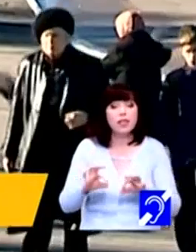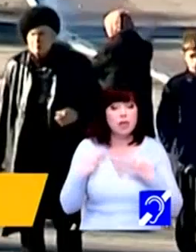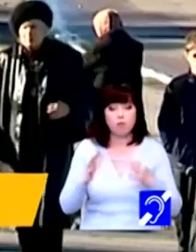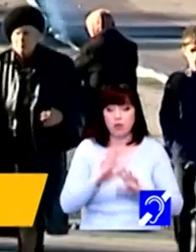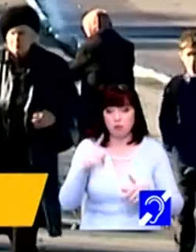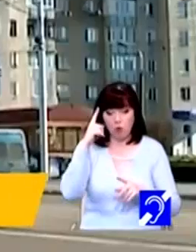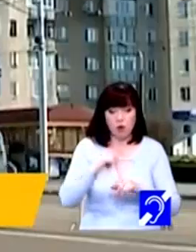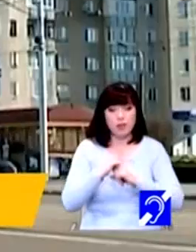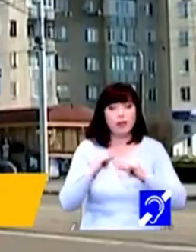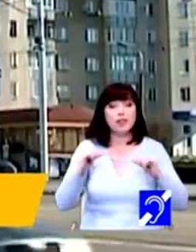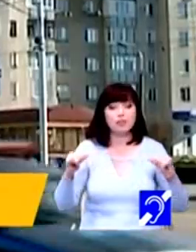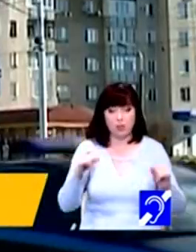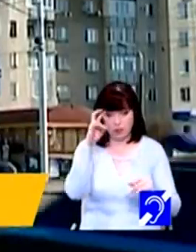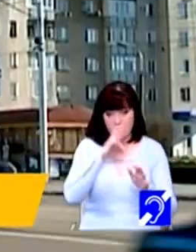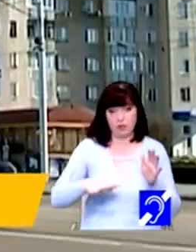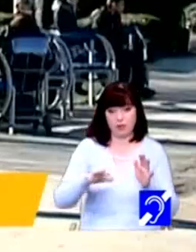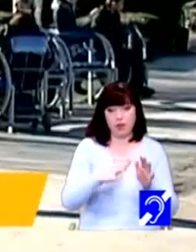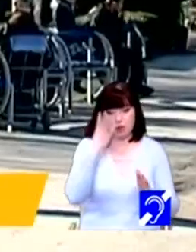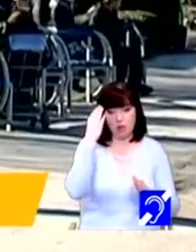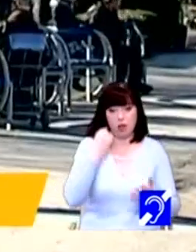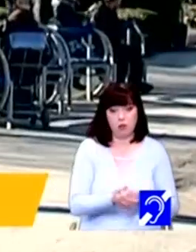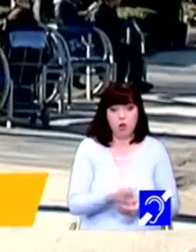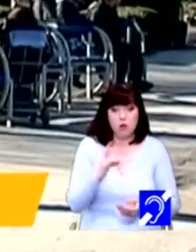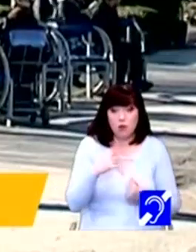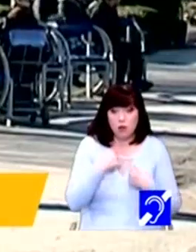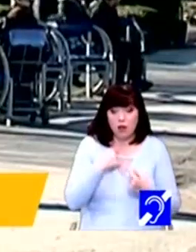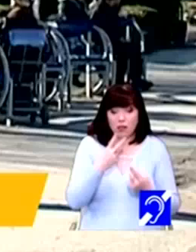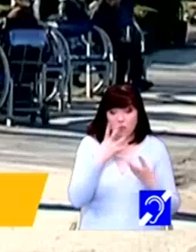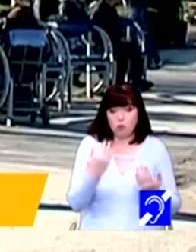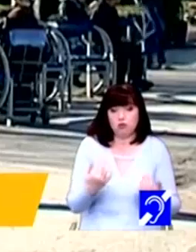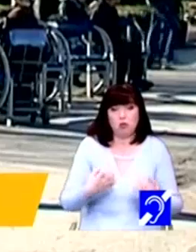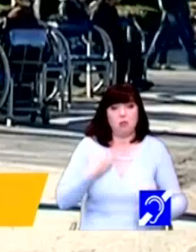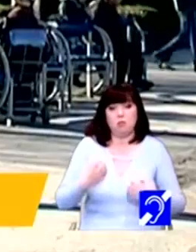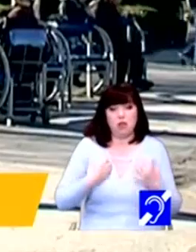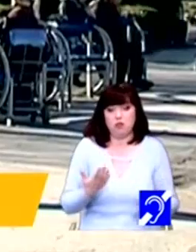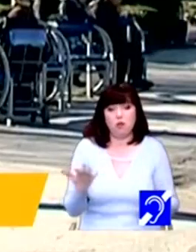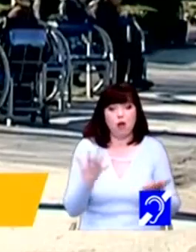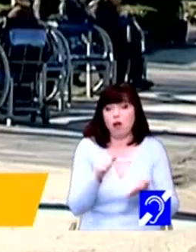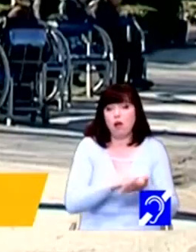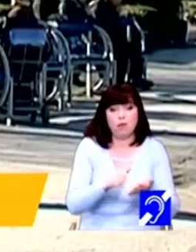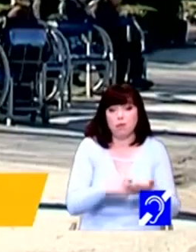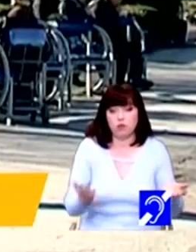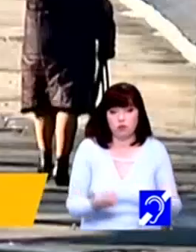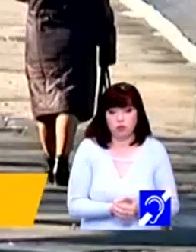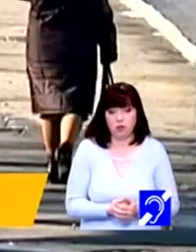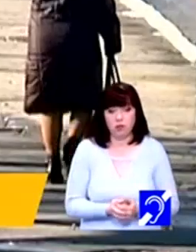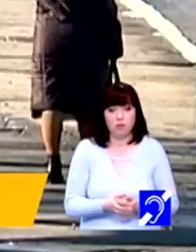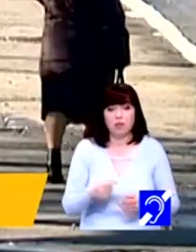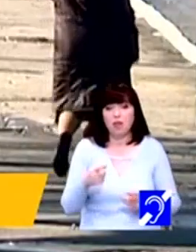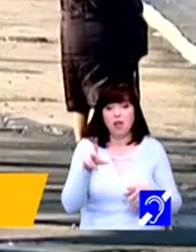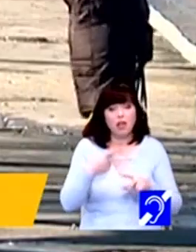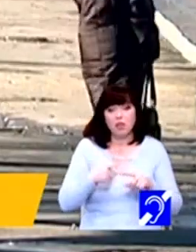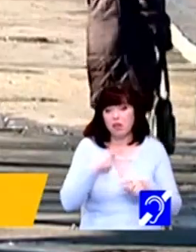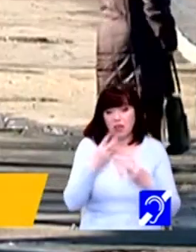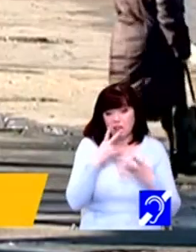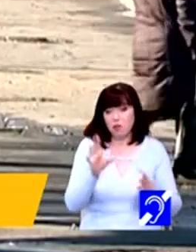dezvoltarea normală a țării. Dar eu nu văd motive pentru panică acum. Nu văd asta ca o încercare